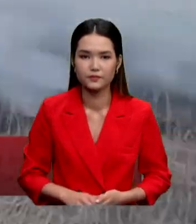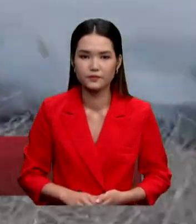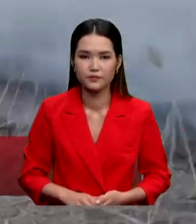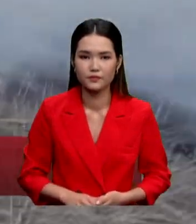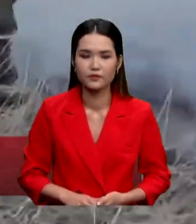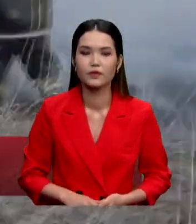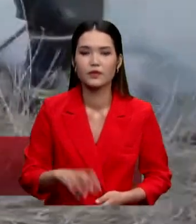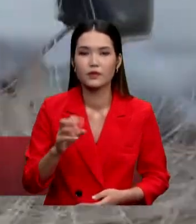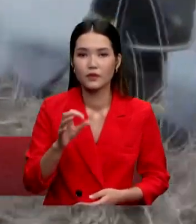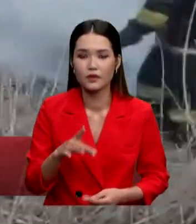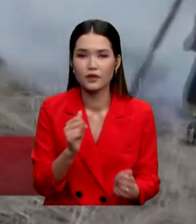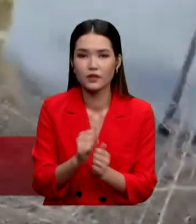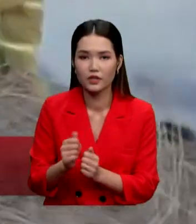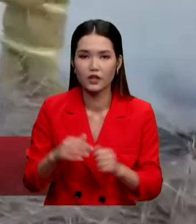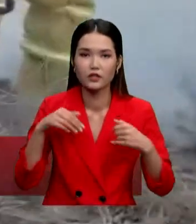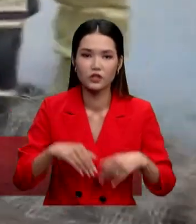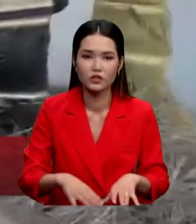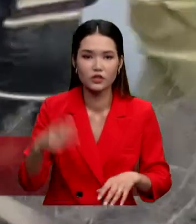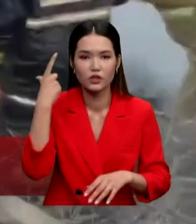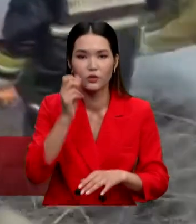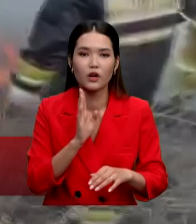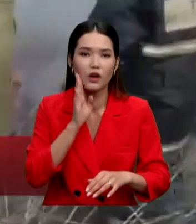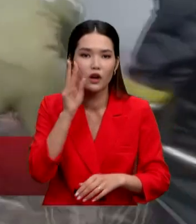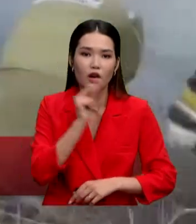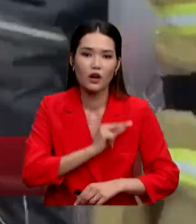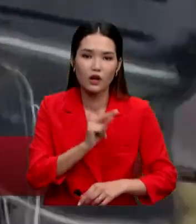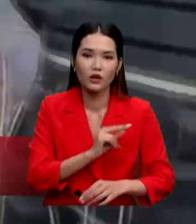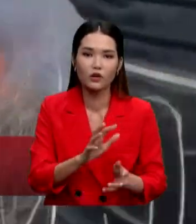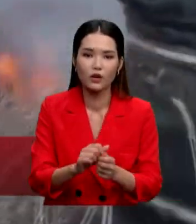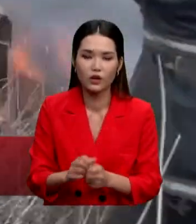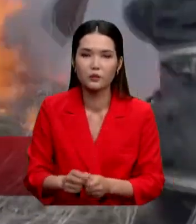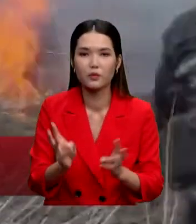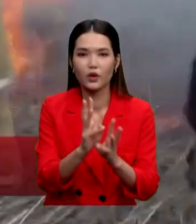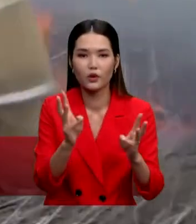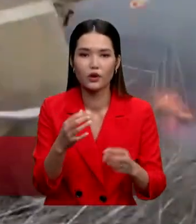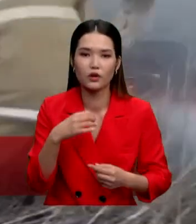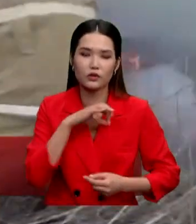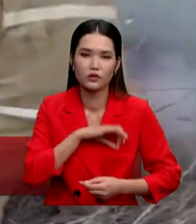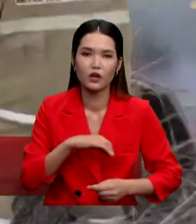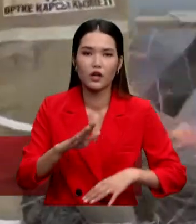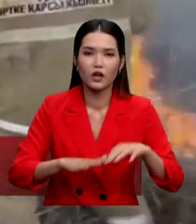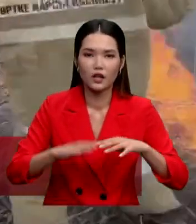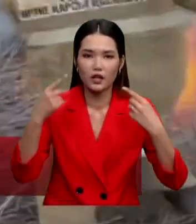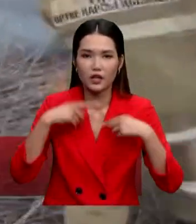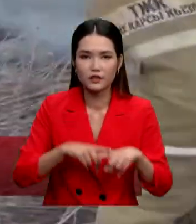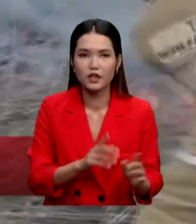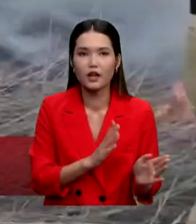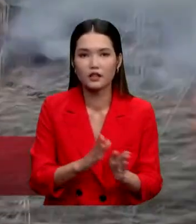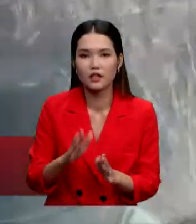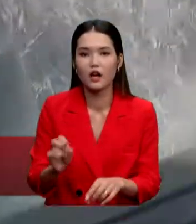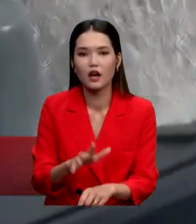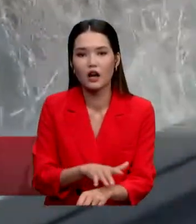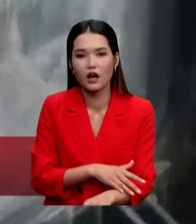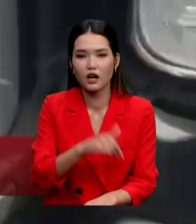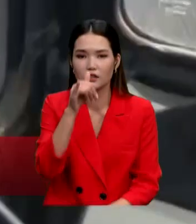Ақжайық резерват аумағындағы қамыс кеше таңертеңнен бастап өртенген төтеншеліктер қолда бар техниканы жұмылдырса да қызыл жалынды толық сөндіру әлі